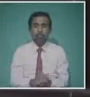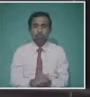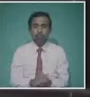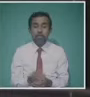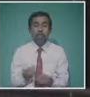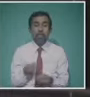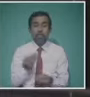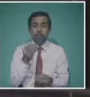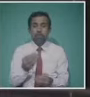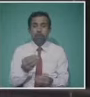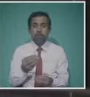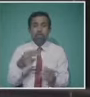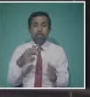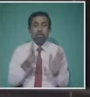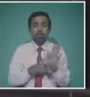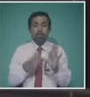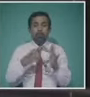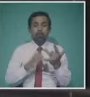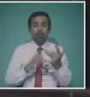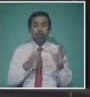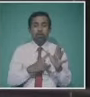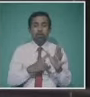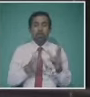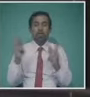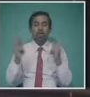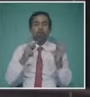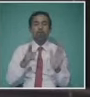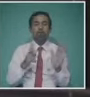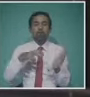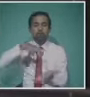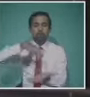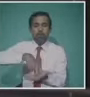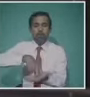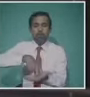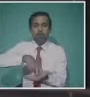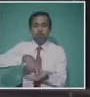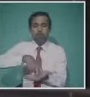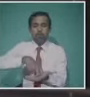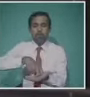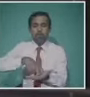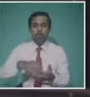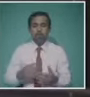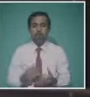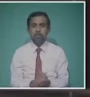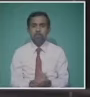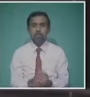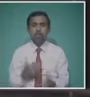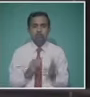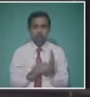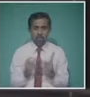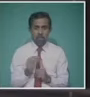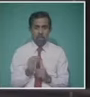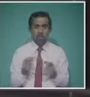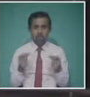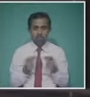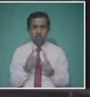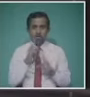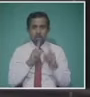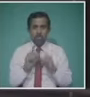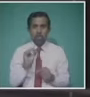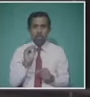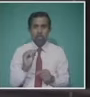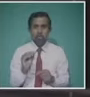එක ඒවට දීලා තියෙන වීසා විසිට් වීසා ඒක නිසා මම අපේ ඇමතිතුමායකත් කතා කරනවා